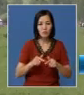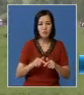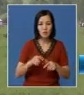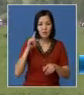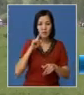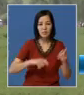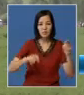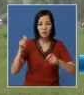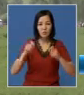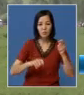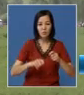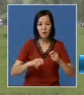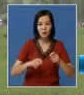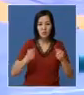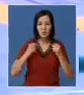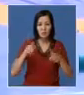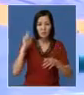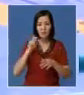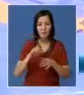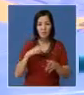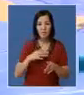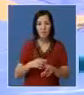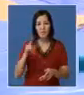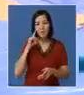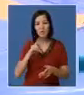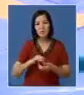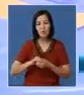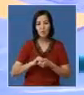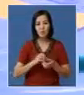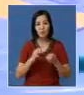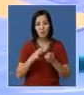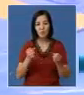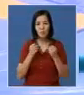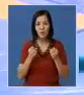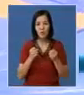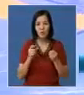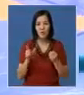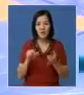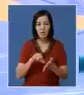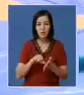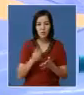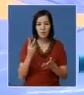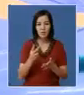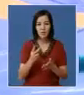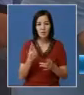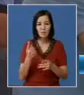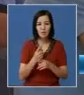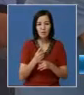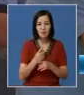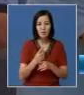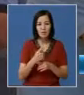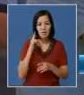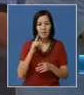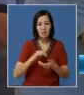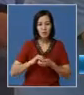еліміздің түкпір-түкпірінен балуандар келді. Қазақ күресінде барлығы 14 балуан қатысуда. Қазір мына екі күресіп жатқан жігіттің бірі осы